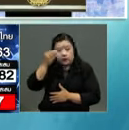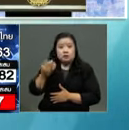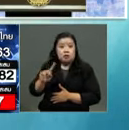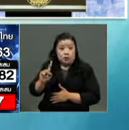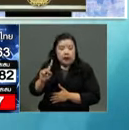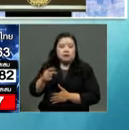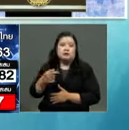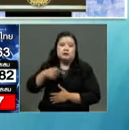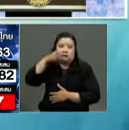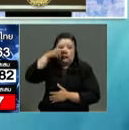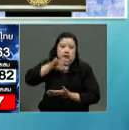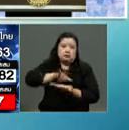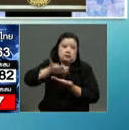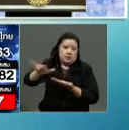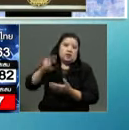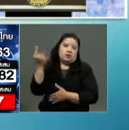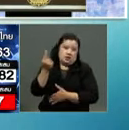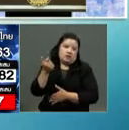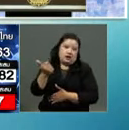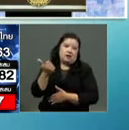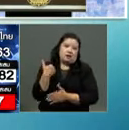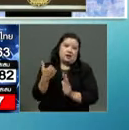ไม่ถ้วนเนื่องจากไม่ยอมเข้ามารับการตรวจหรือให้ข้อมูลเท็จที่หน้าร้านจนทางการต้องสืบข้อมูลจากสัญญาณโทรศัพท์และประวัติการใช้เครดิตการ์ดนี่นะนี่คือสิ่งที่ถ้าไม่ได้วางแผนไว้ก่อนก็จะมีความยุ่งยากอย่างนี้เวลาเกิดโรคระบาดจะใช้เวลาในการติดตามยากก็เลยทำให้ตัวเลขของการติดเชื้อก็จะสูงขึ้นสูงขึ้นอันนี้นี่คือสิ่งที่เราได้เรียนรู้จักเขานะครับเขาก็ต้องมาใช้เคลียร์คิวอาร์โค้ดอยู่ดีนะครับญี่ปุ่นเตรียมไฟเขียวคนไทยเข้าประเทศได้อันนี้เป็นข่าวดีครับมีอยู่4